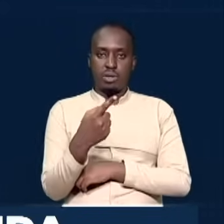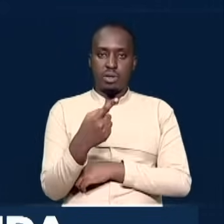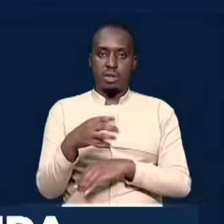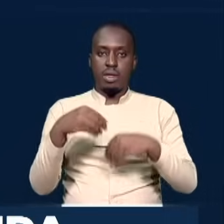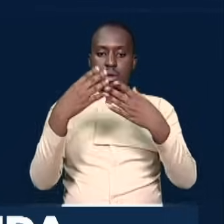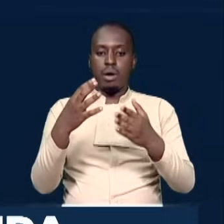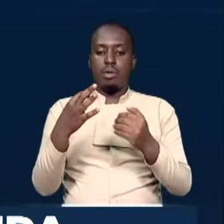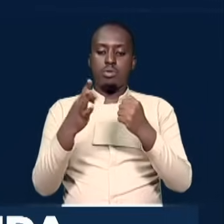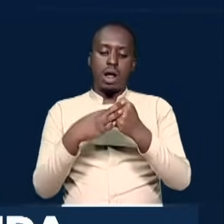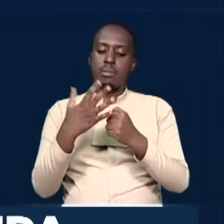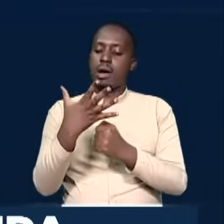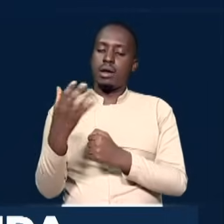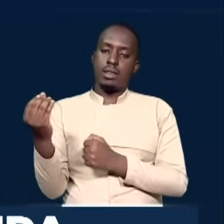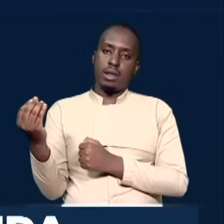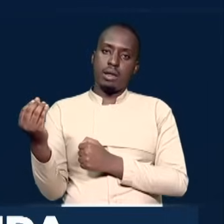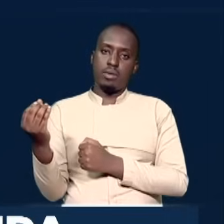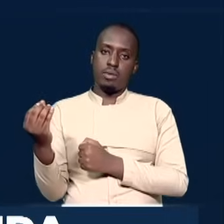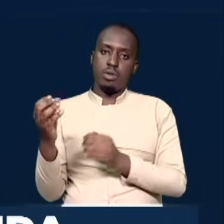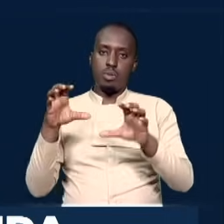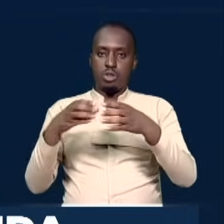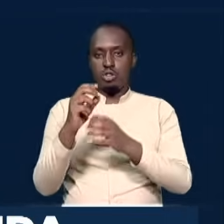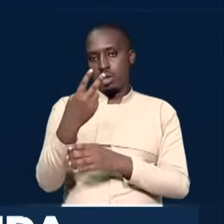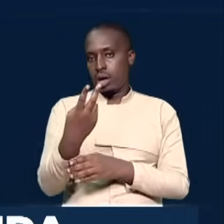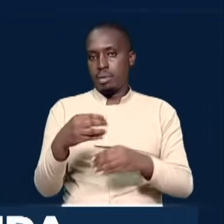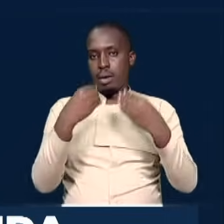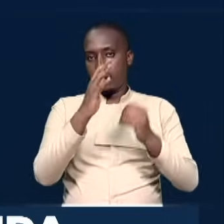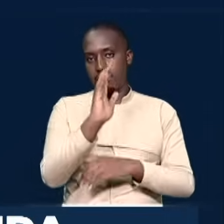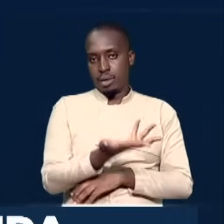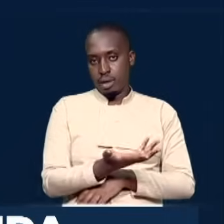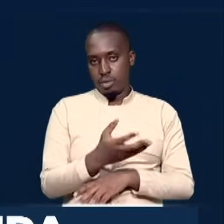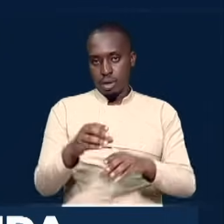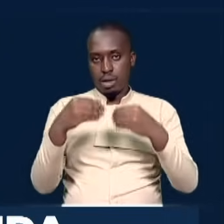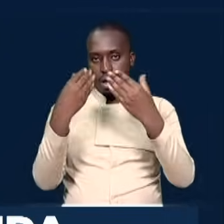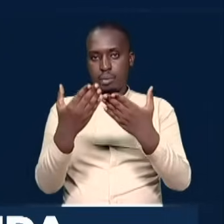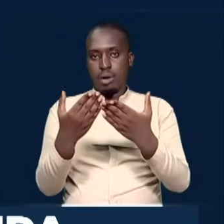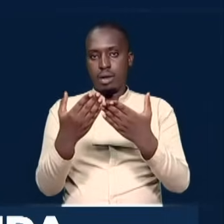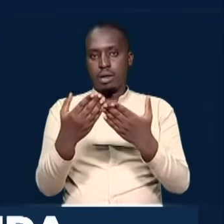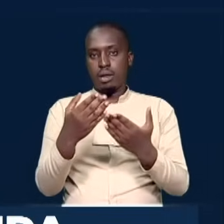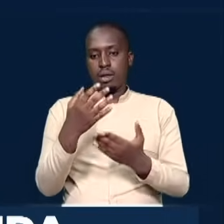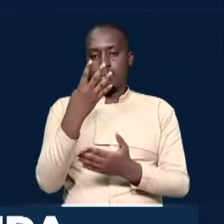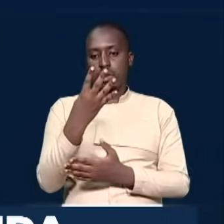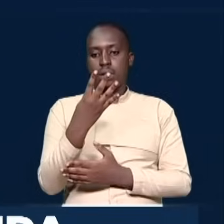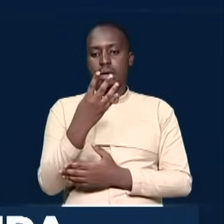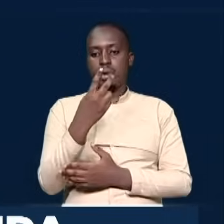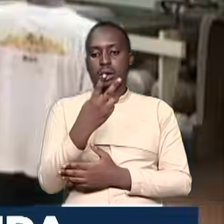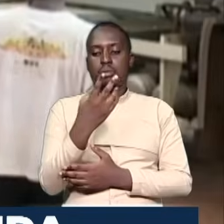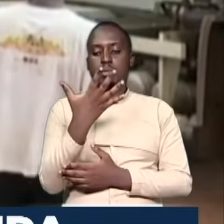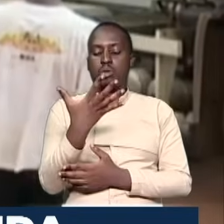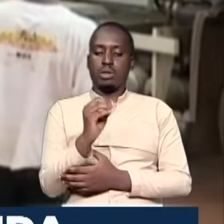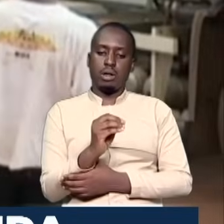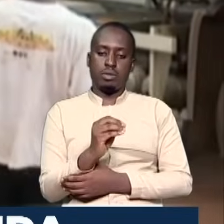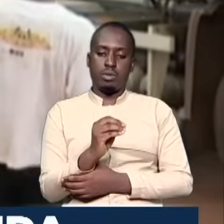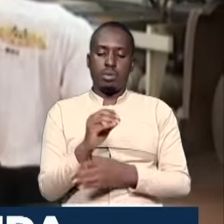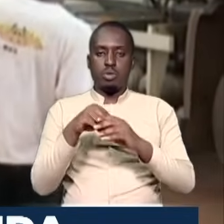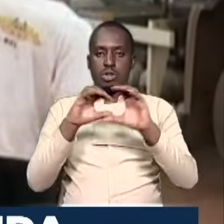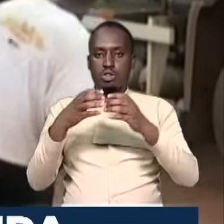ihabwa 8,500, iyo mu cyiciro cya kabiri ihabwaga 5,000 ikazajya ihabwa 4,450. Ni mu gihe mu